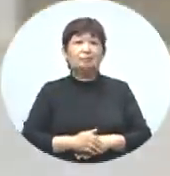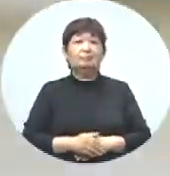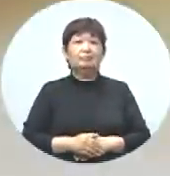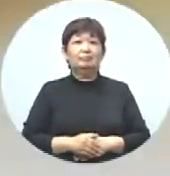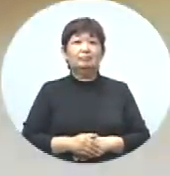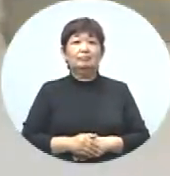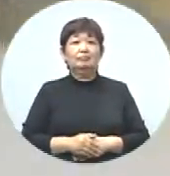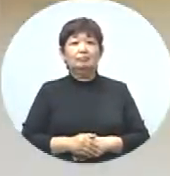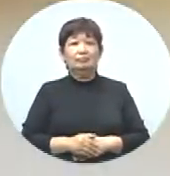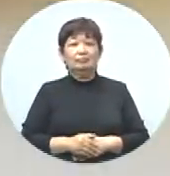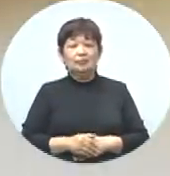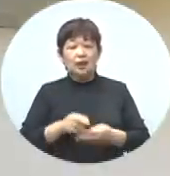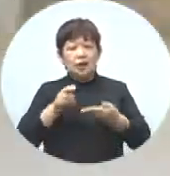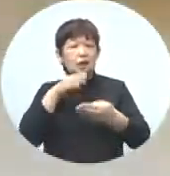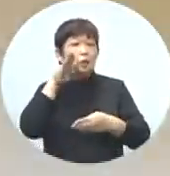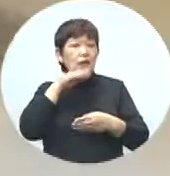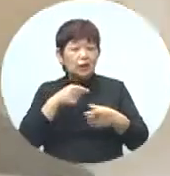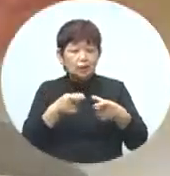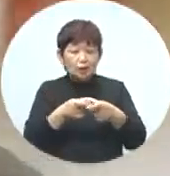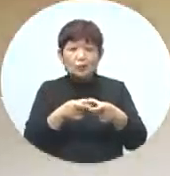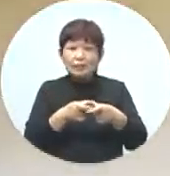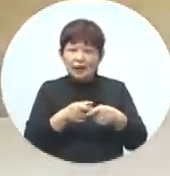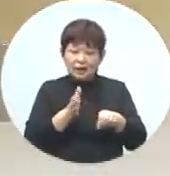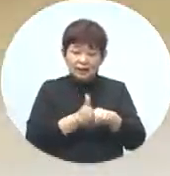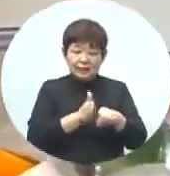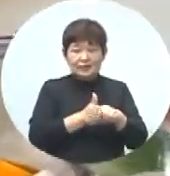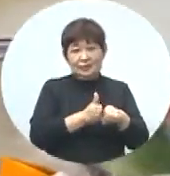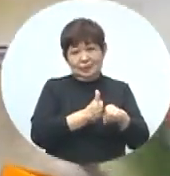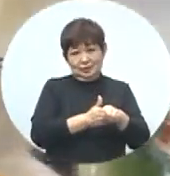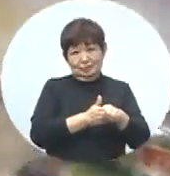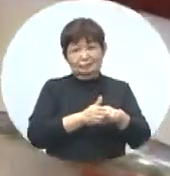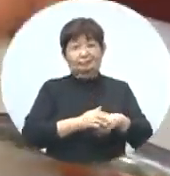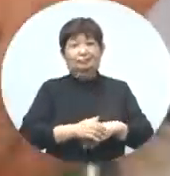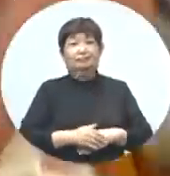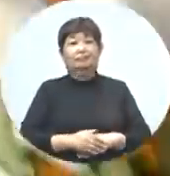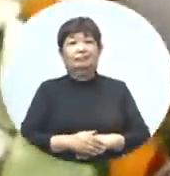そして食べやすい一口サイズに切っていきます。